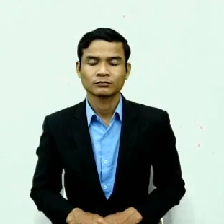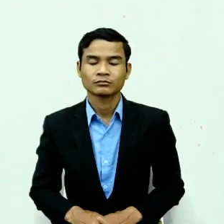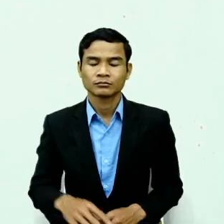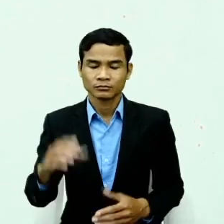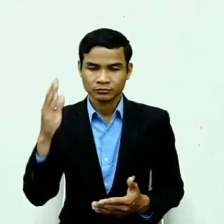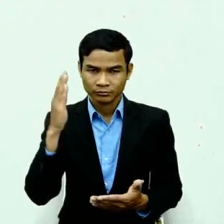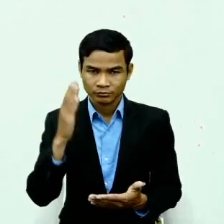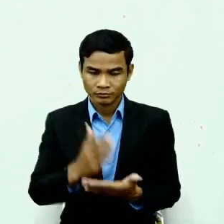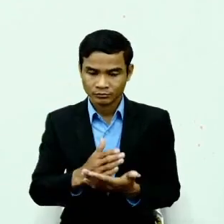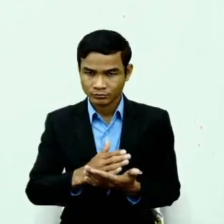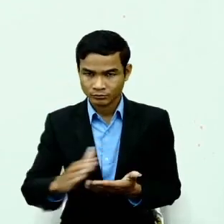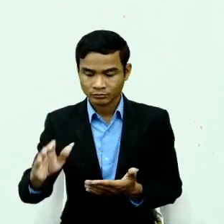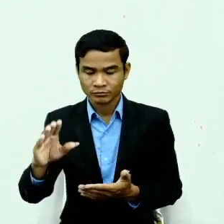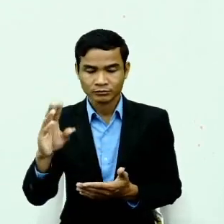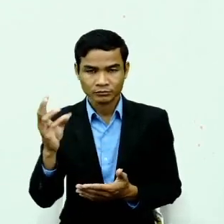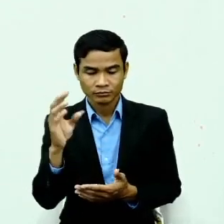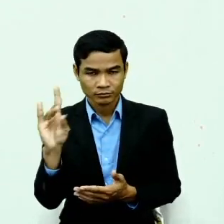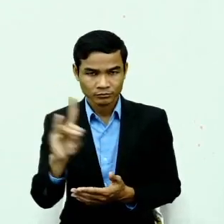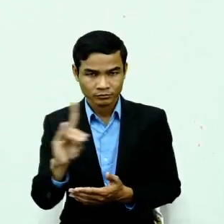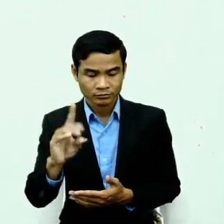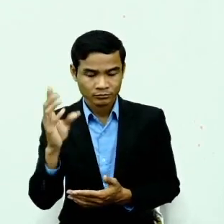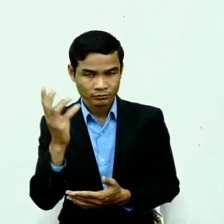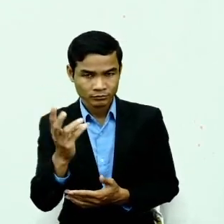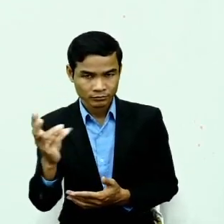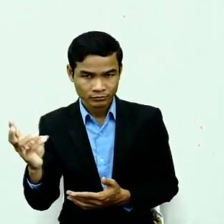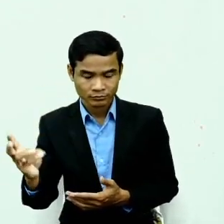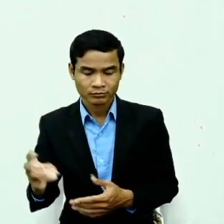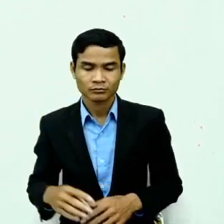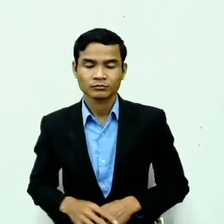cầm chát sắt là ật